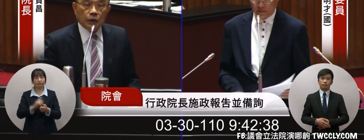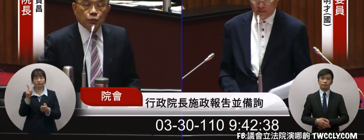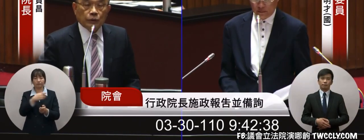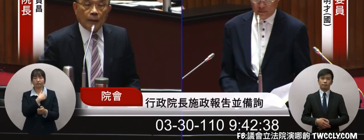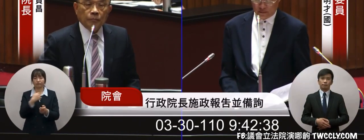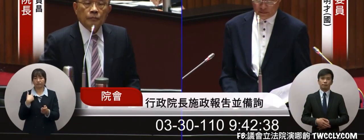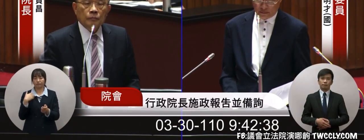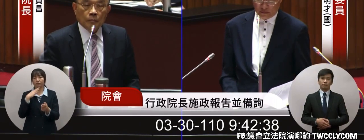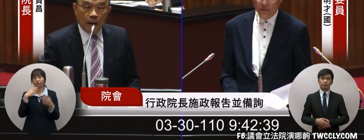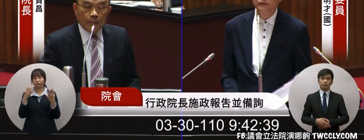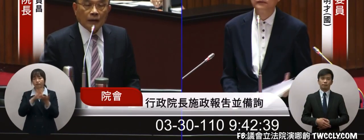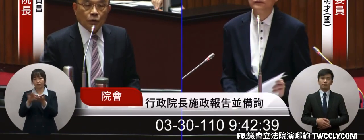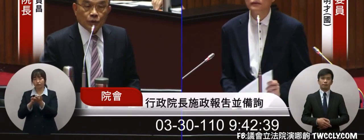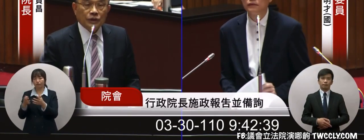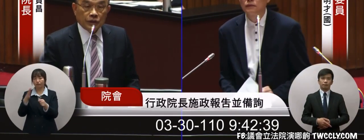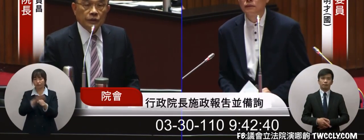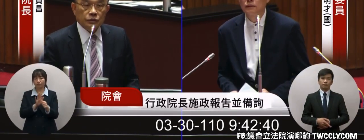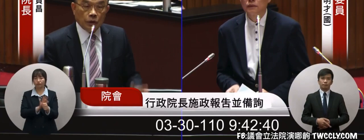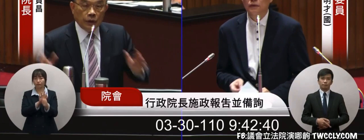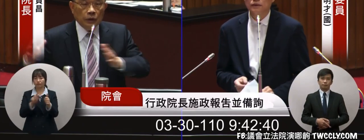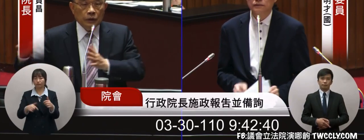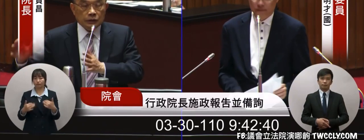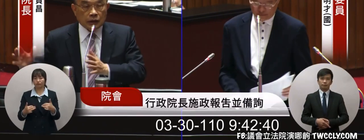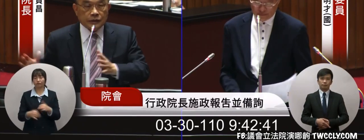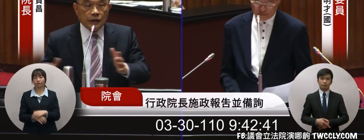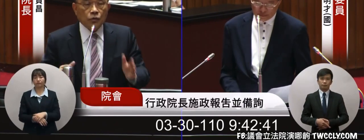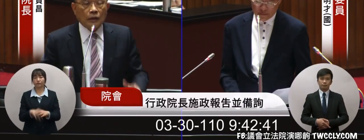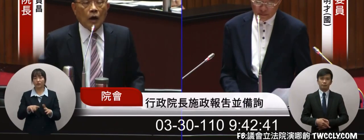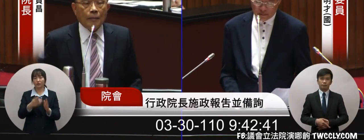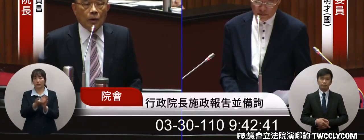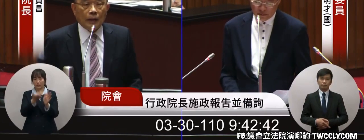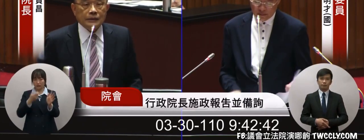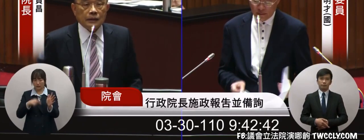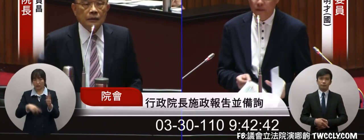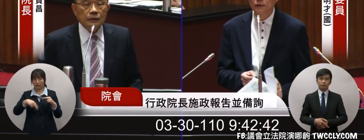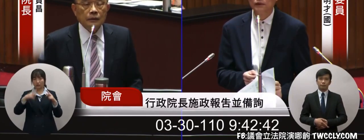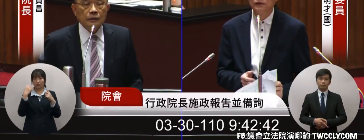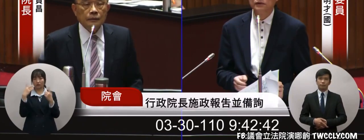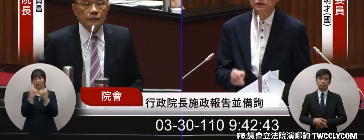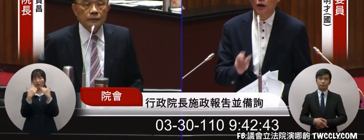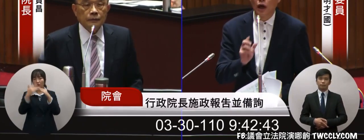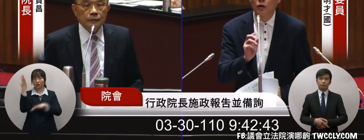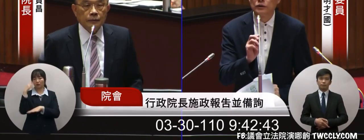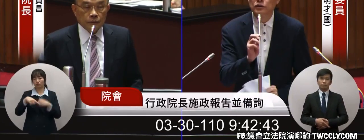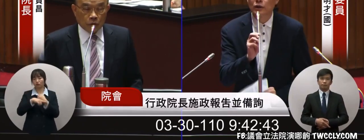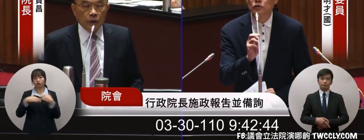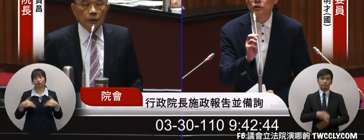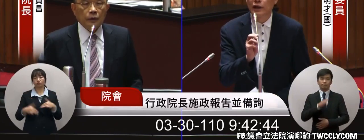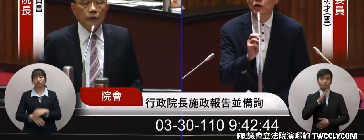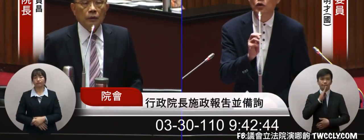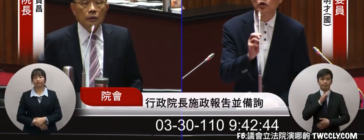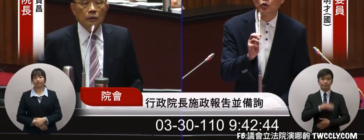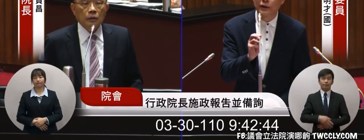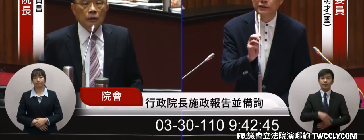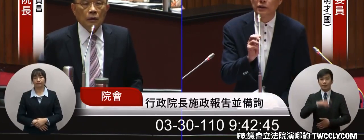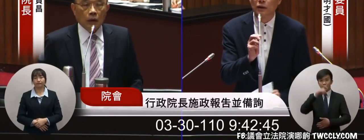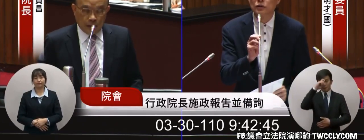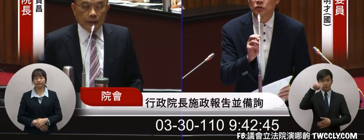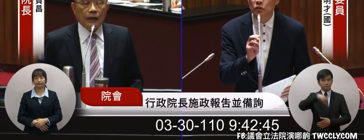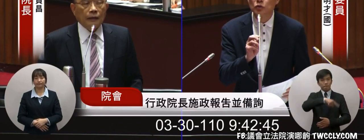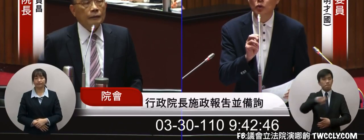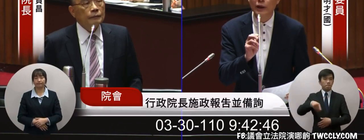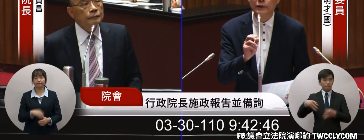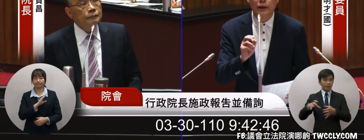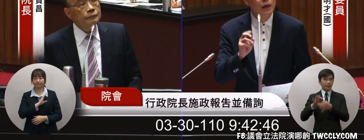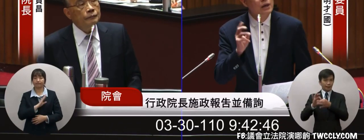有經費負擔幫忙的問題所以這個前段都還沒有完成好 希望說當然共同關心喔